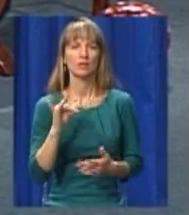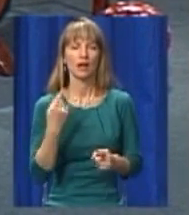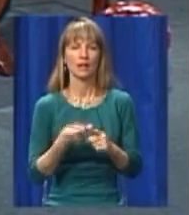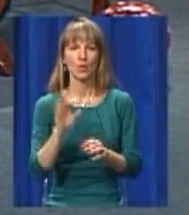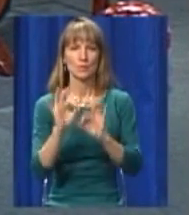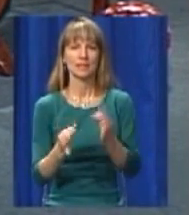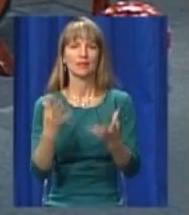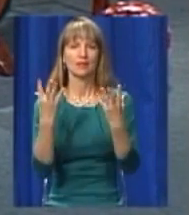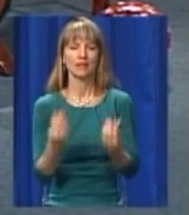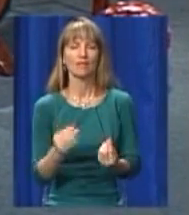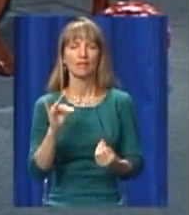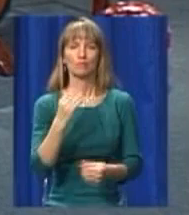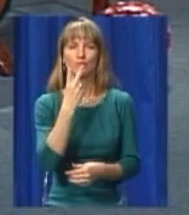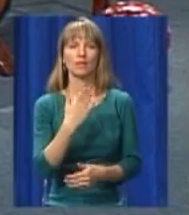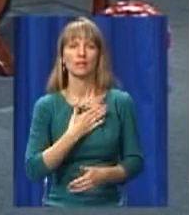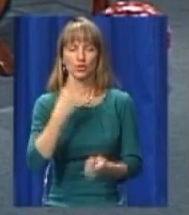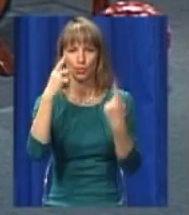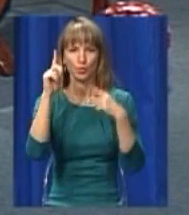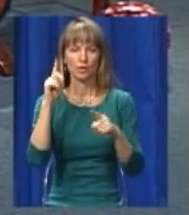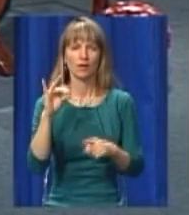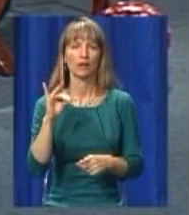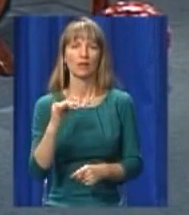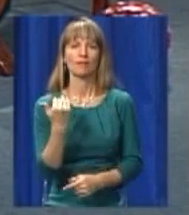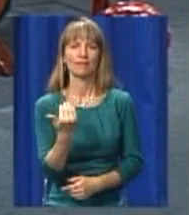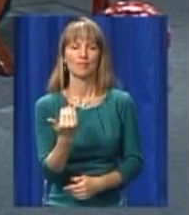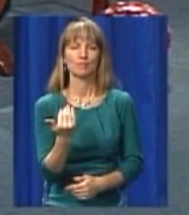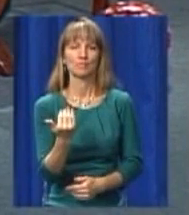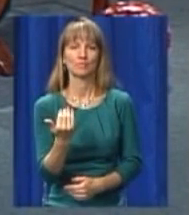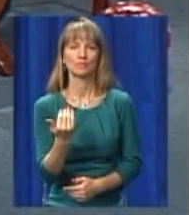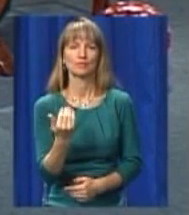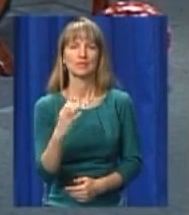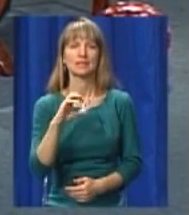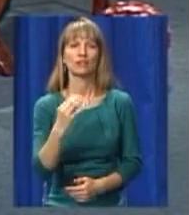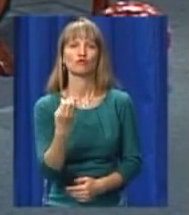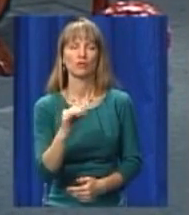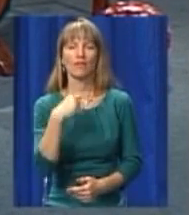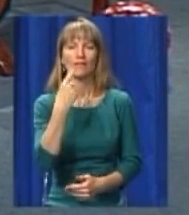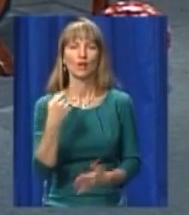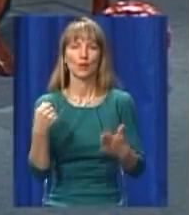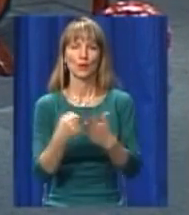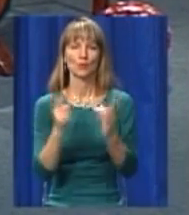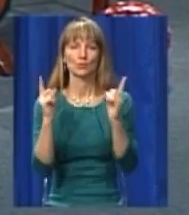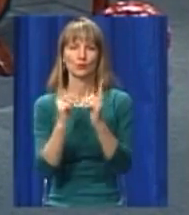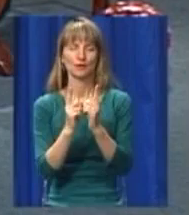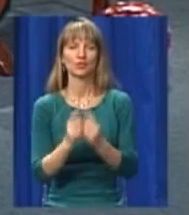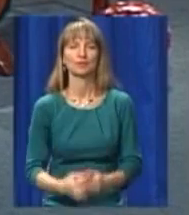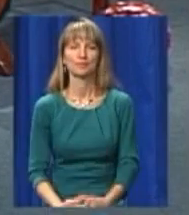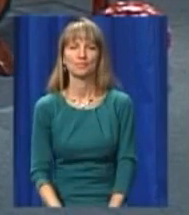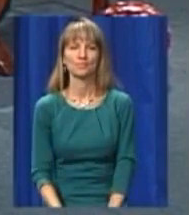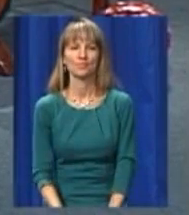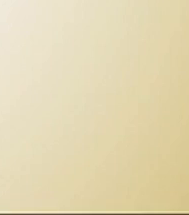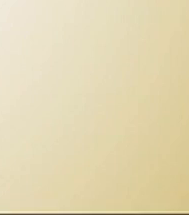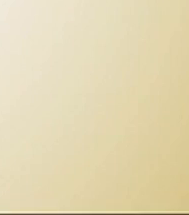днів і переглянути наш мультик. А вам ми, Сашою, кажемо до зустрічі. До зустрічі.